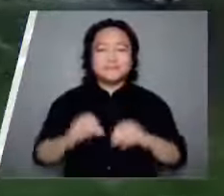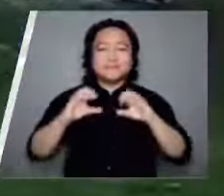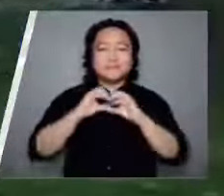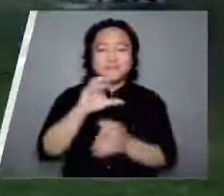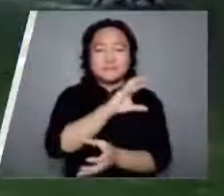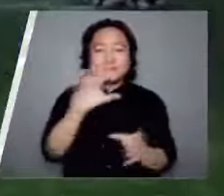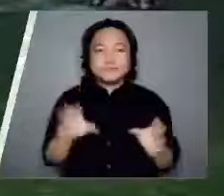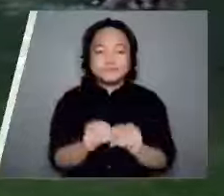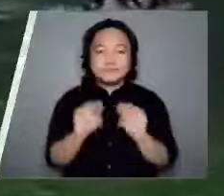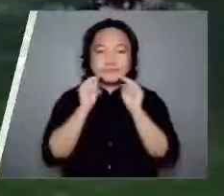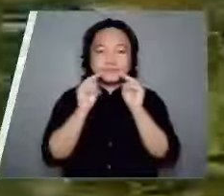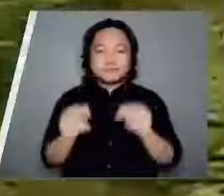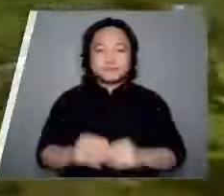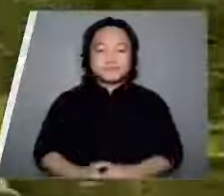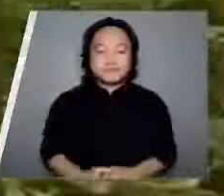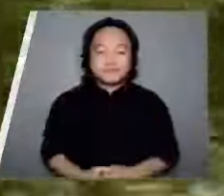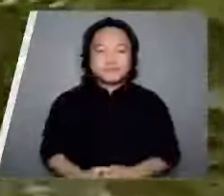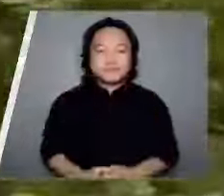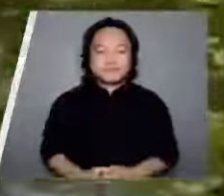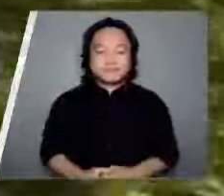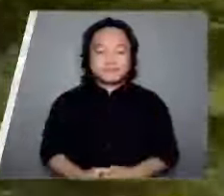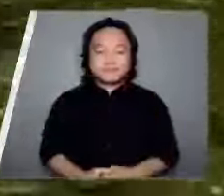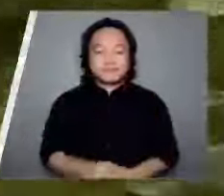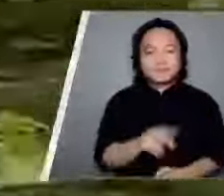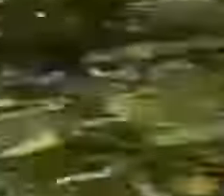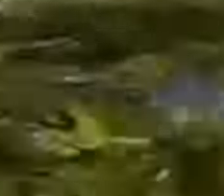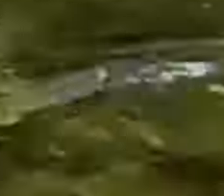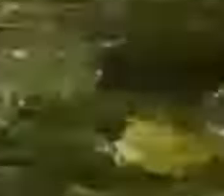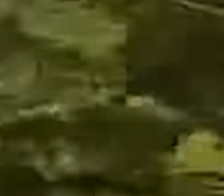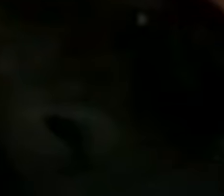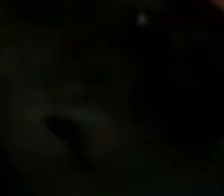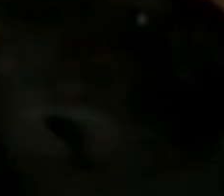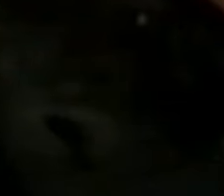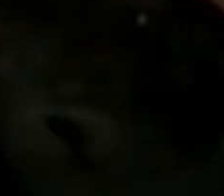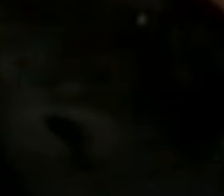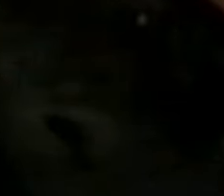News, ako si Darlene Kay, ang inyong saksi.